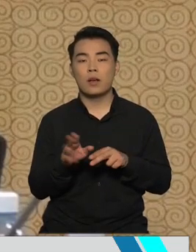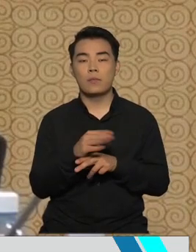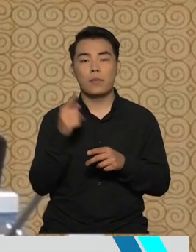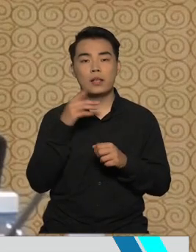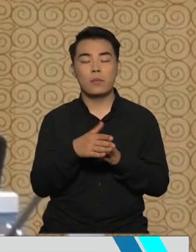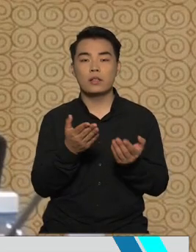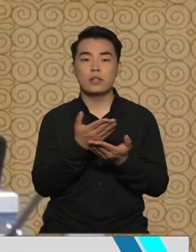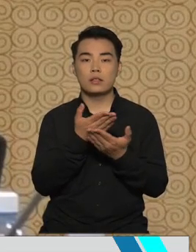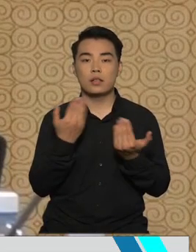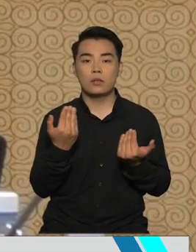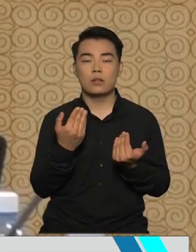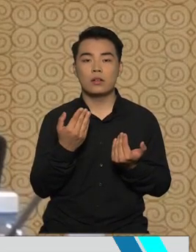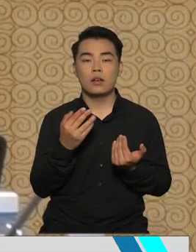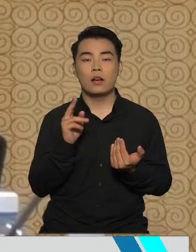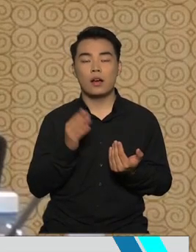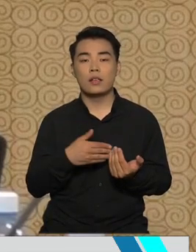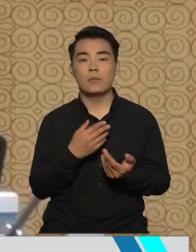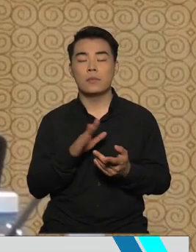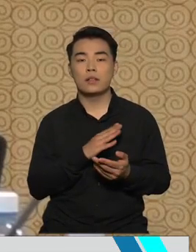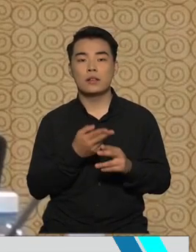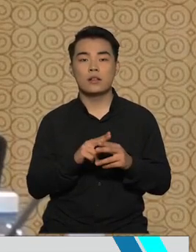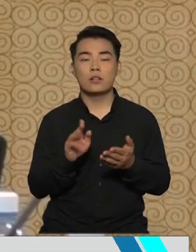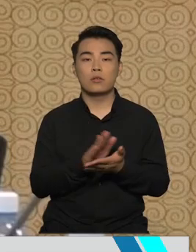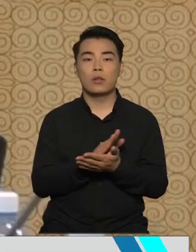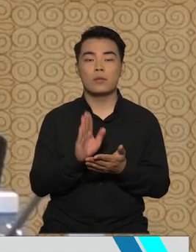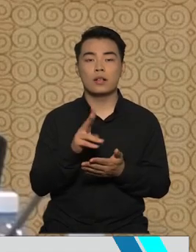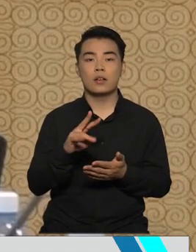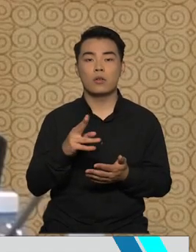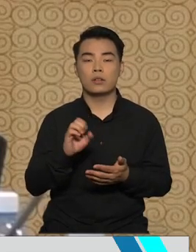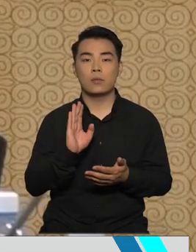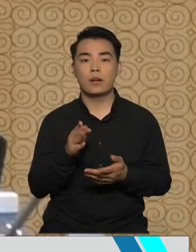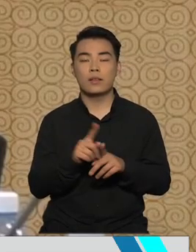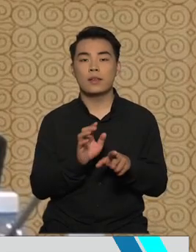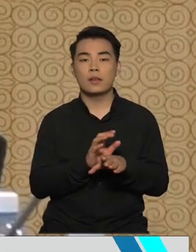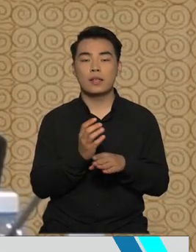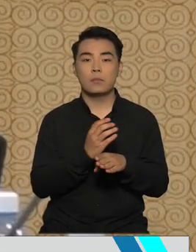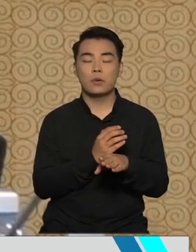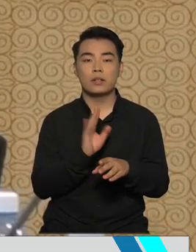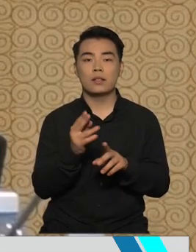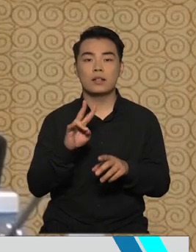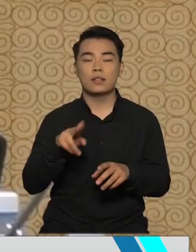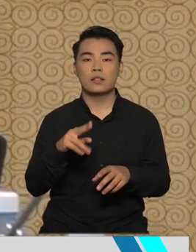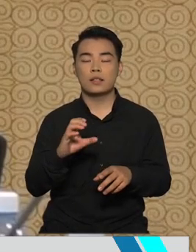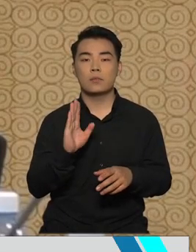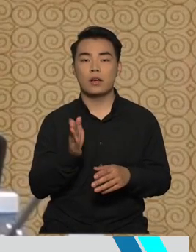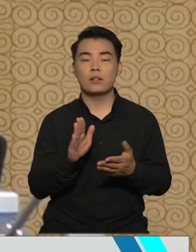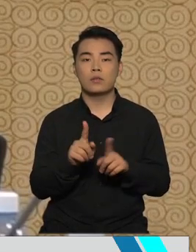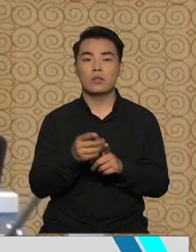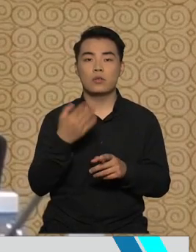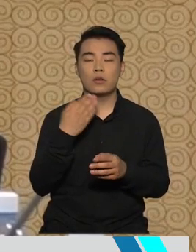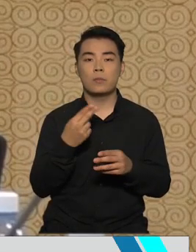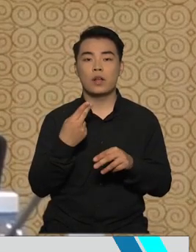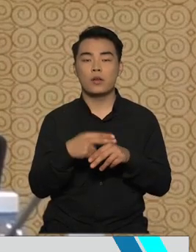понимания, хотя у них есть льготы на импорт в виде освобождения от уплаты НДС, как по